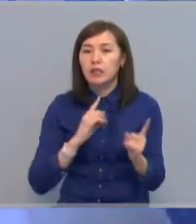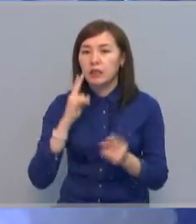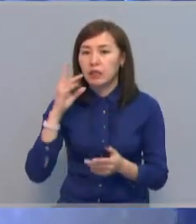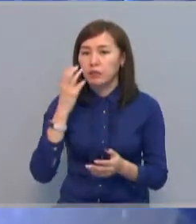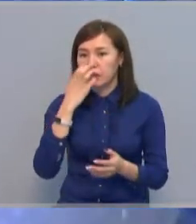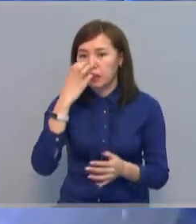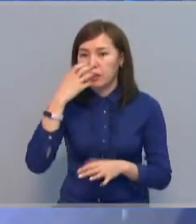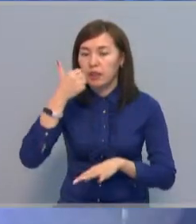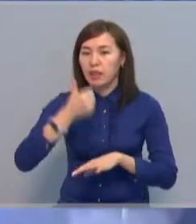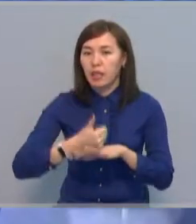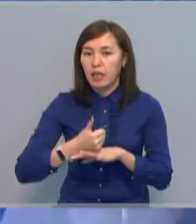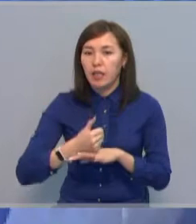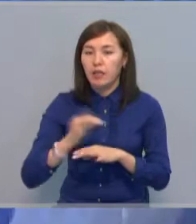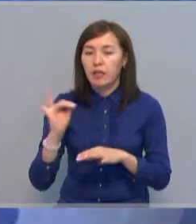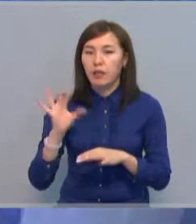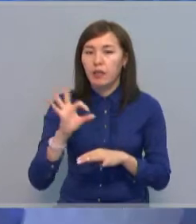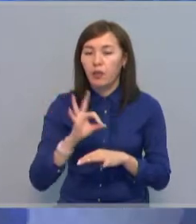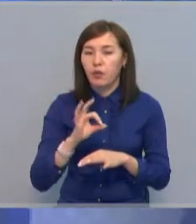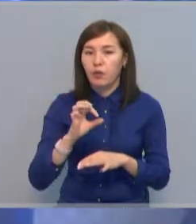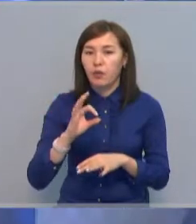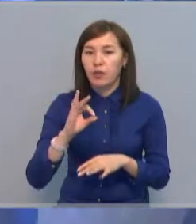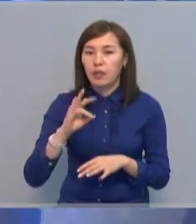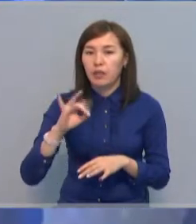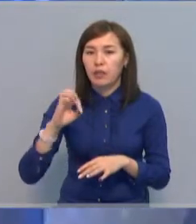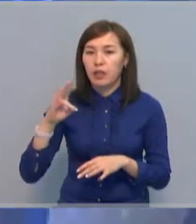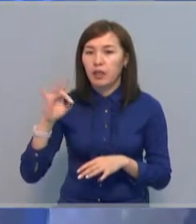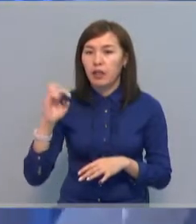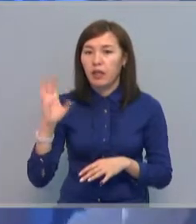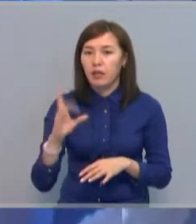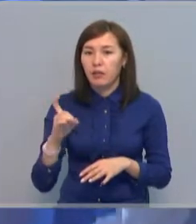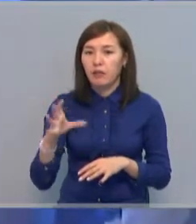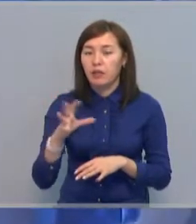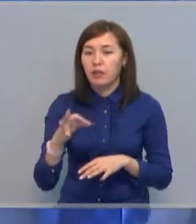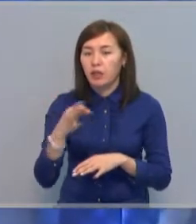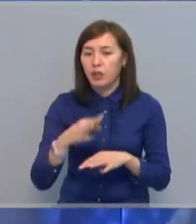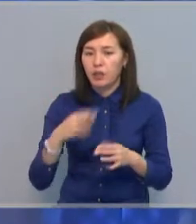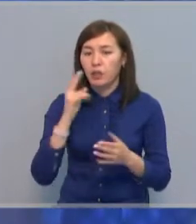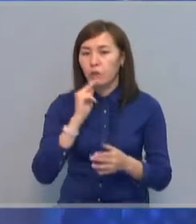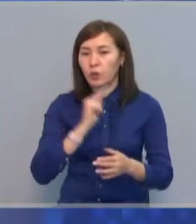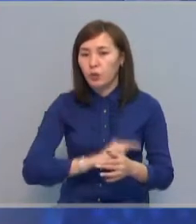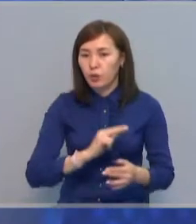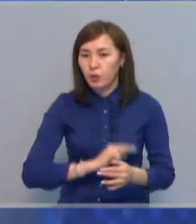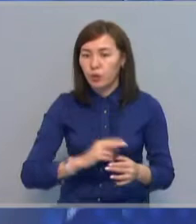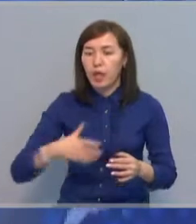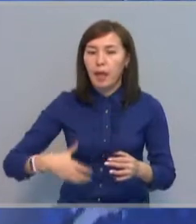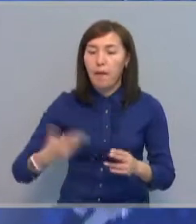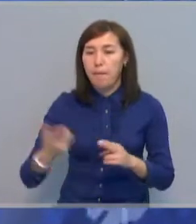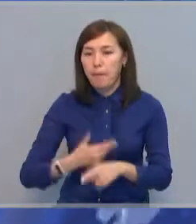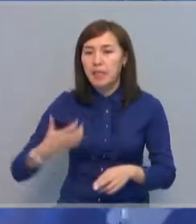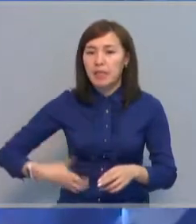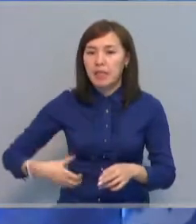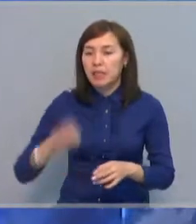цирк мекемесі директорының міндетін атқарушы Нұрлан Әділханов республикалық тәжірибе алмасу жұмыстарымен аңсыз цирк